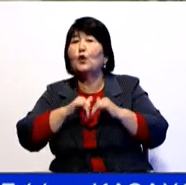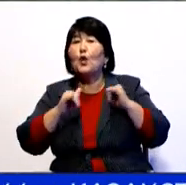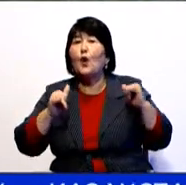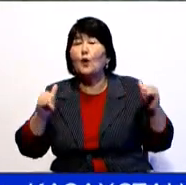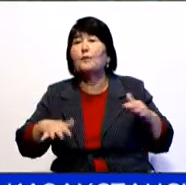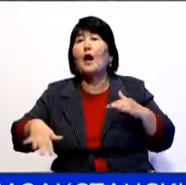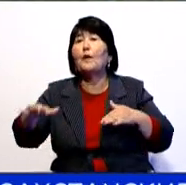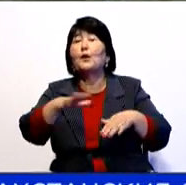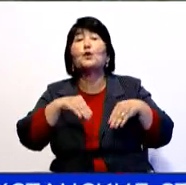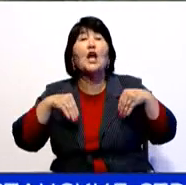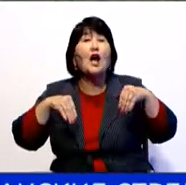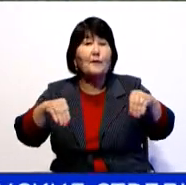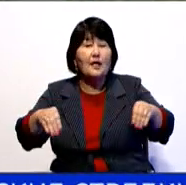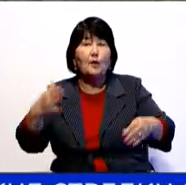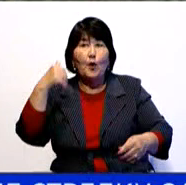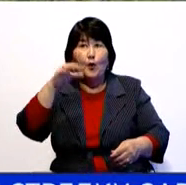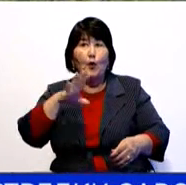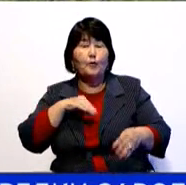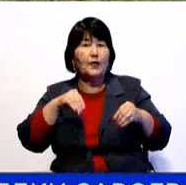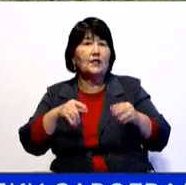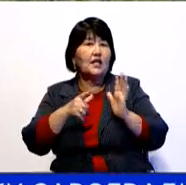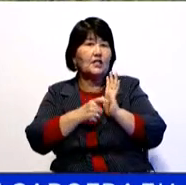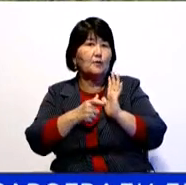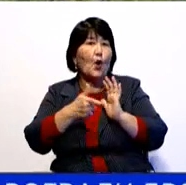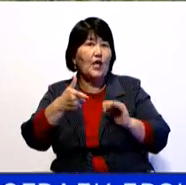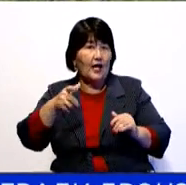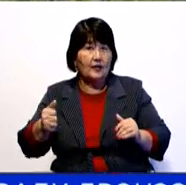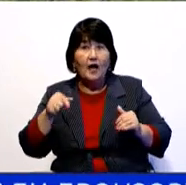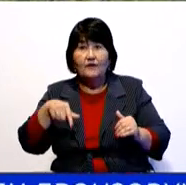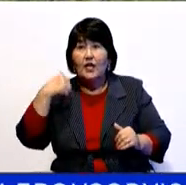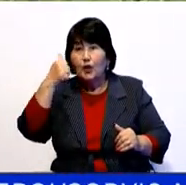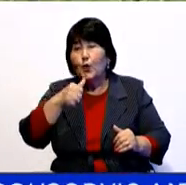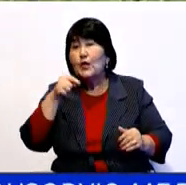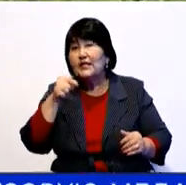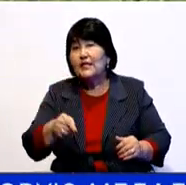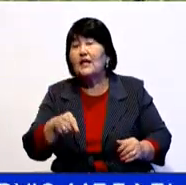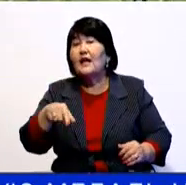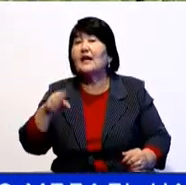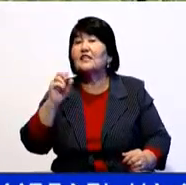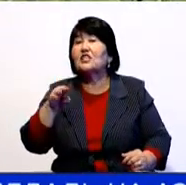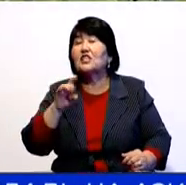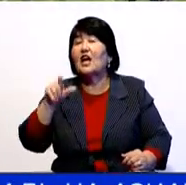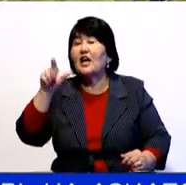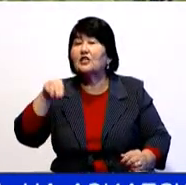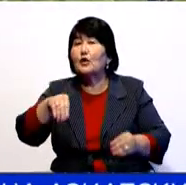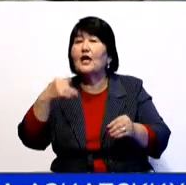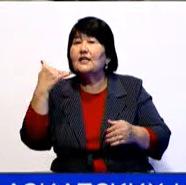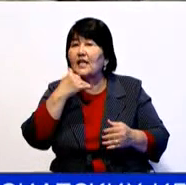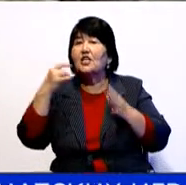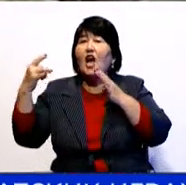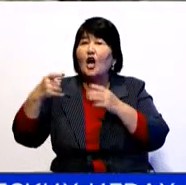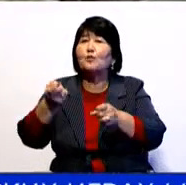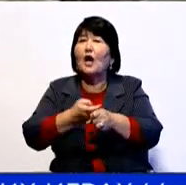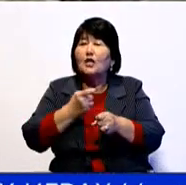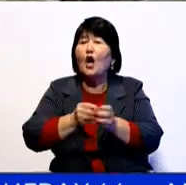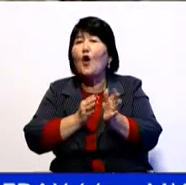увеличивается площадь посевов. В прошлом году было засеяно 700 гектаров. В этом году 1000. Кызылжарцы посадили дыни, арбузы,